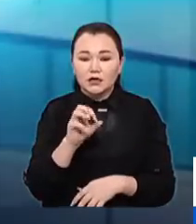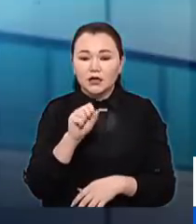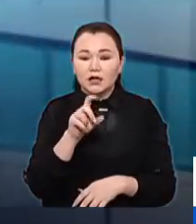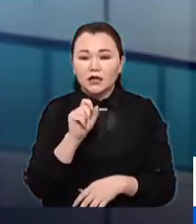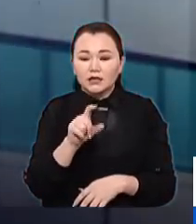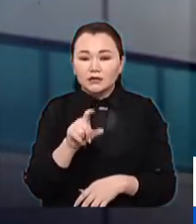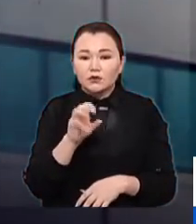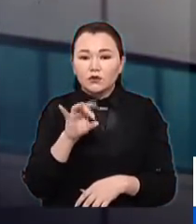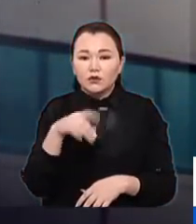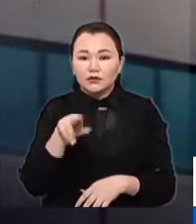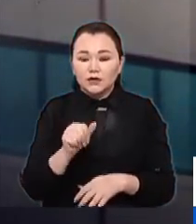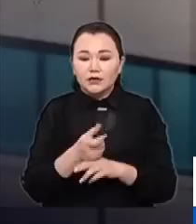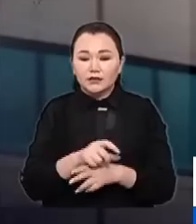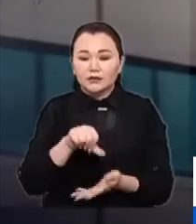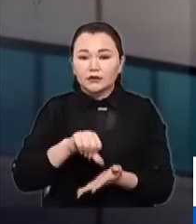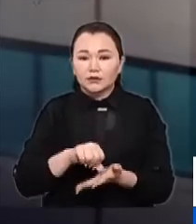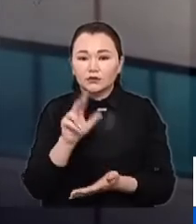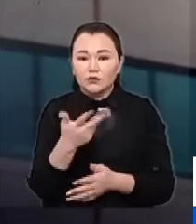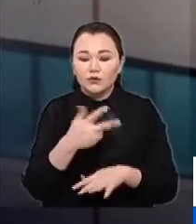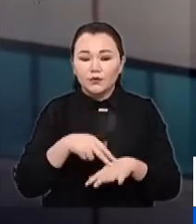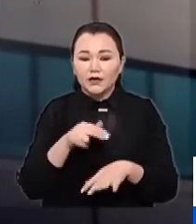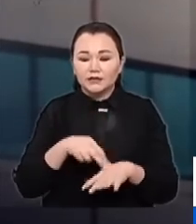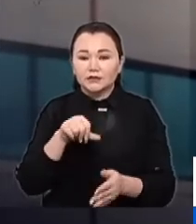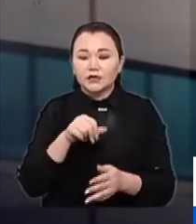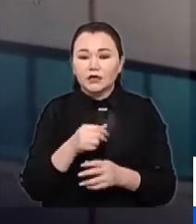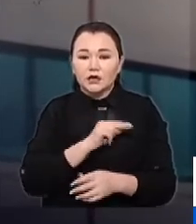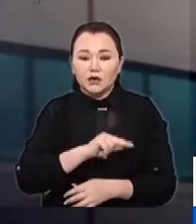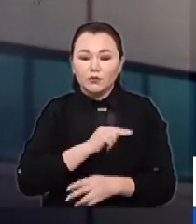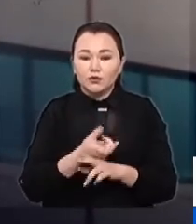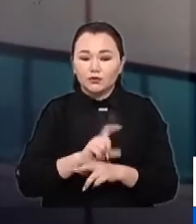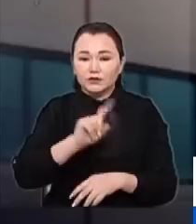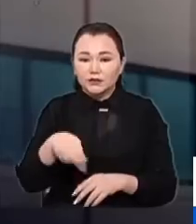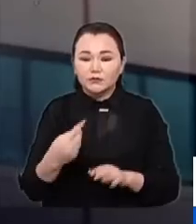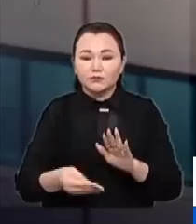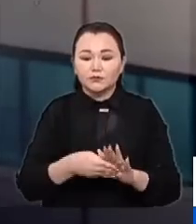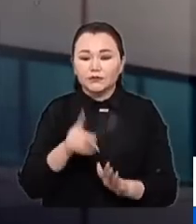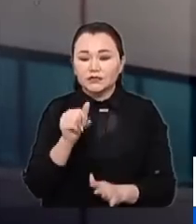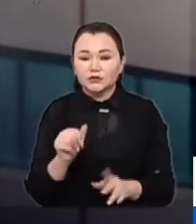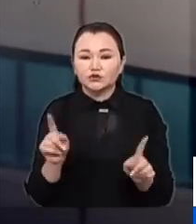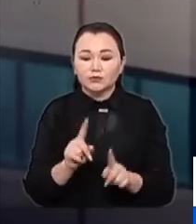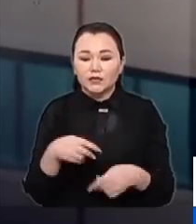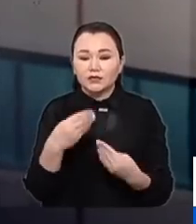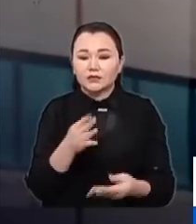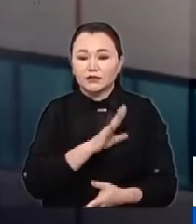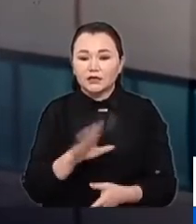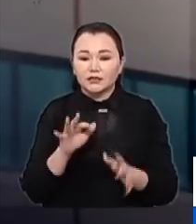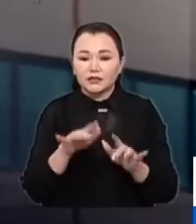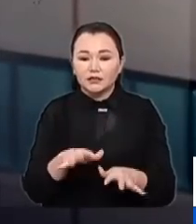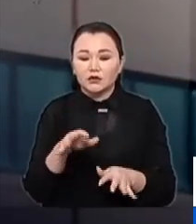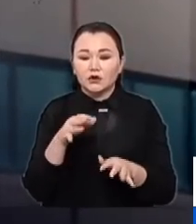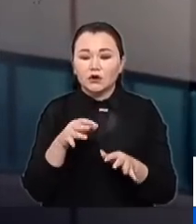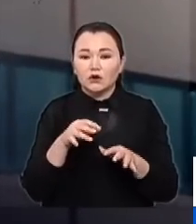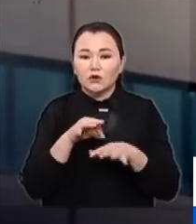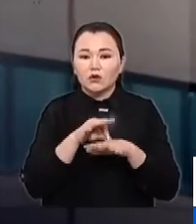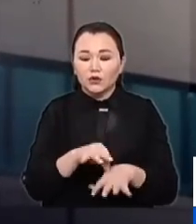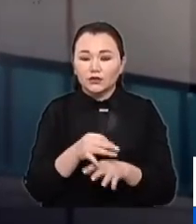уголовного разбирательства стали трое инспекторов полиции которые затребовали взятку за то чтобы не дать делу ход